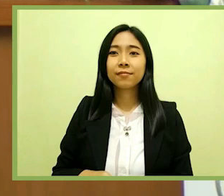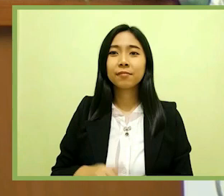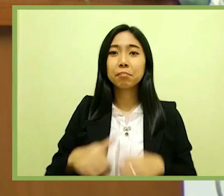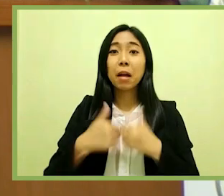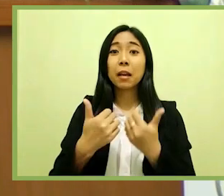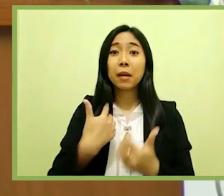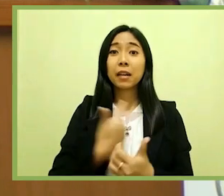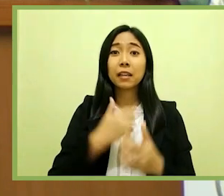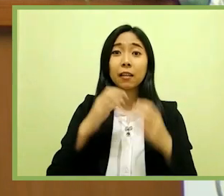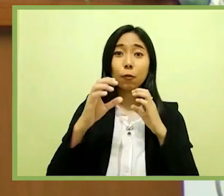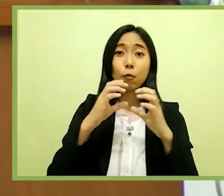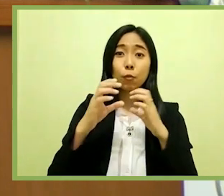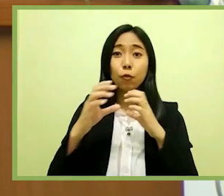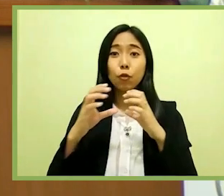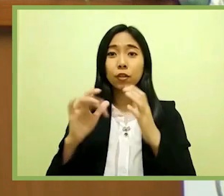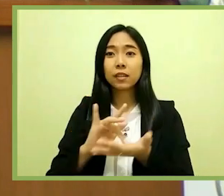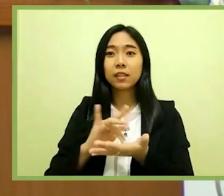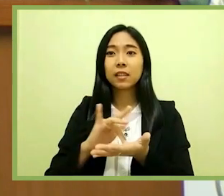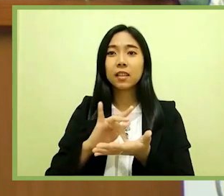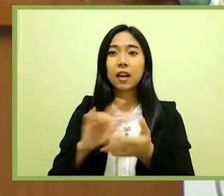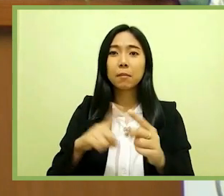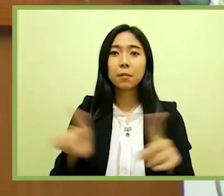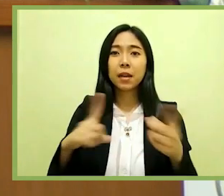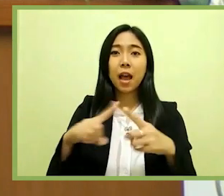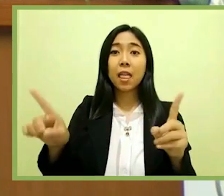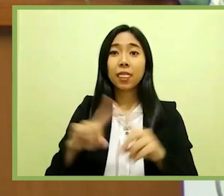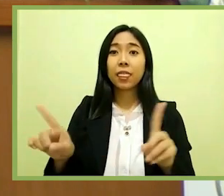lewat kita berinteraksi di tengah perbedaan pendapat.